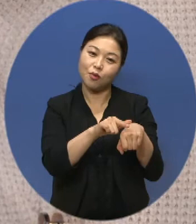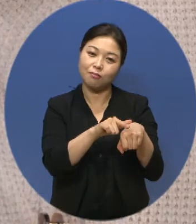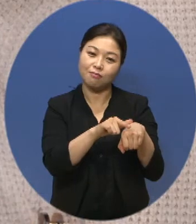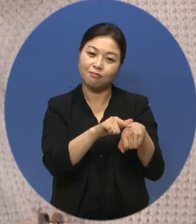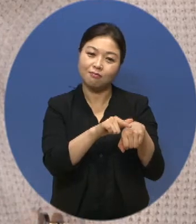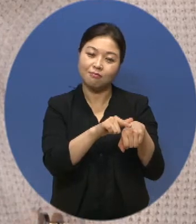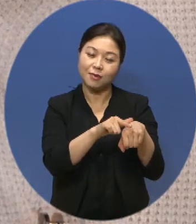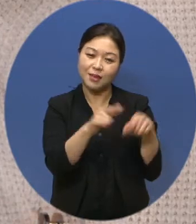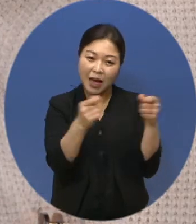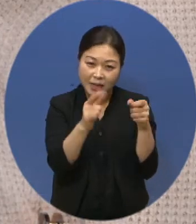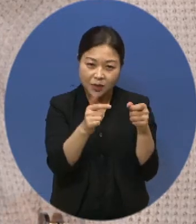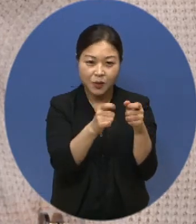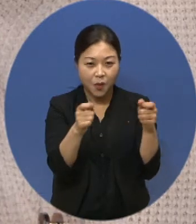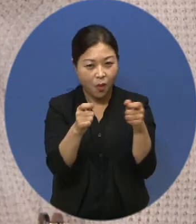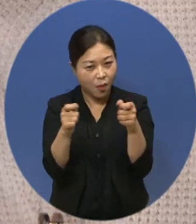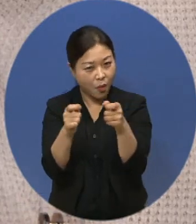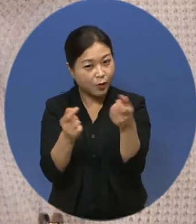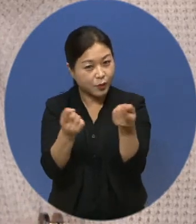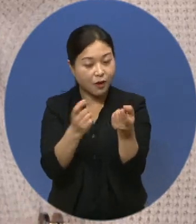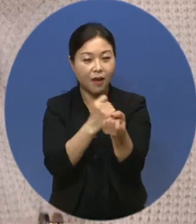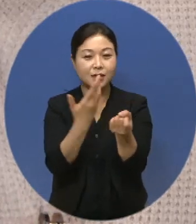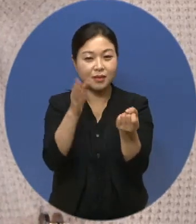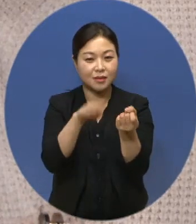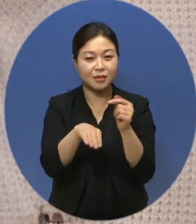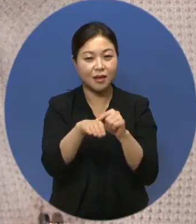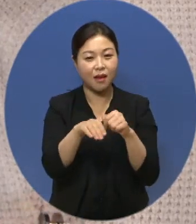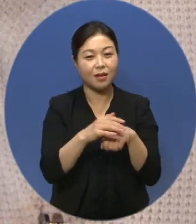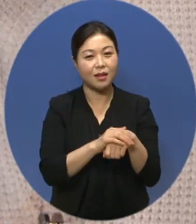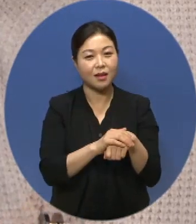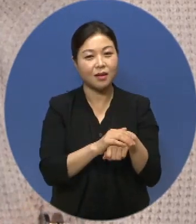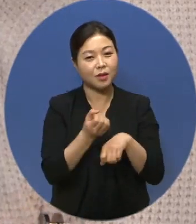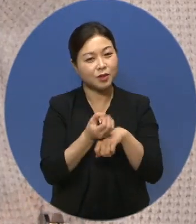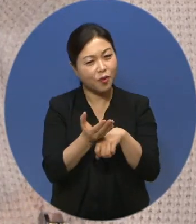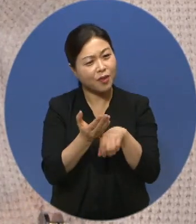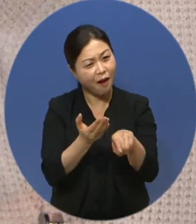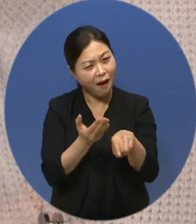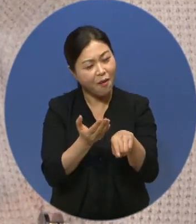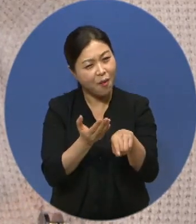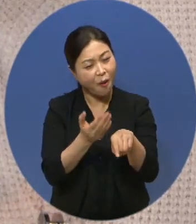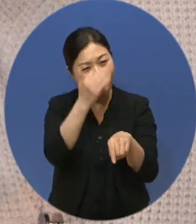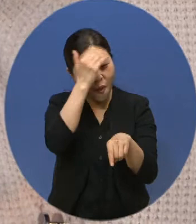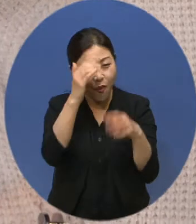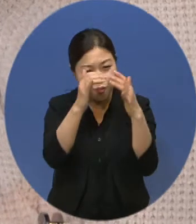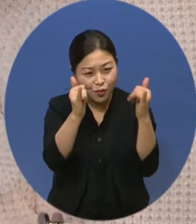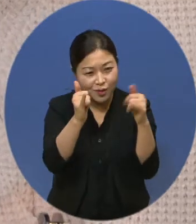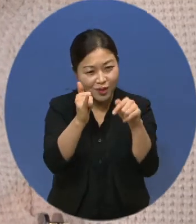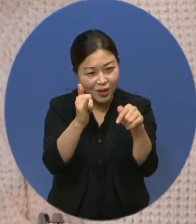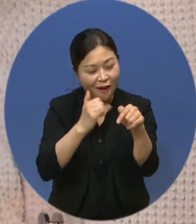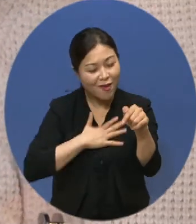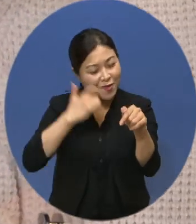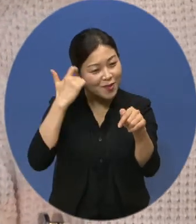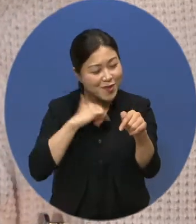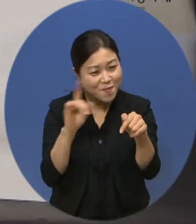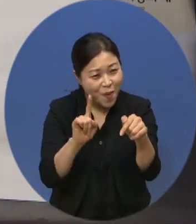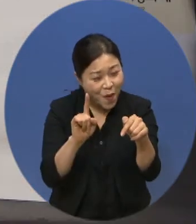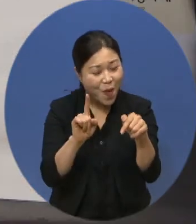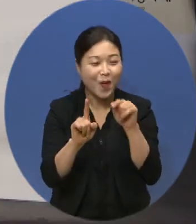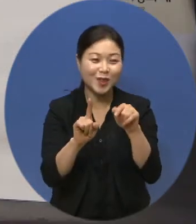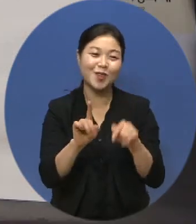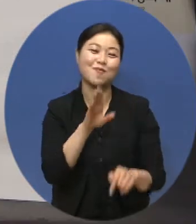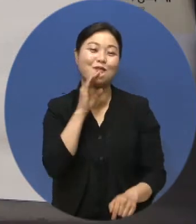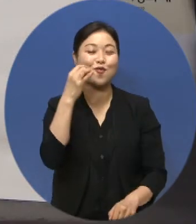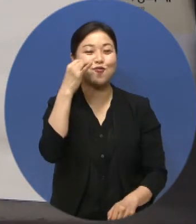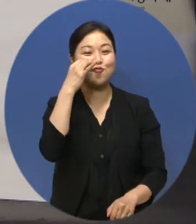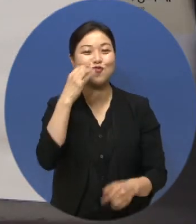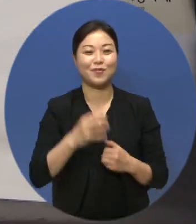어떻게 이제 이렇게 전달이 될지 저는 사실 그 반응이 제일 궁금해요. 보시는 분들이 그렇죠. 어떻게 느끼셨을지.